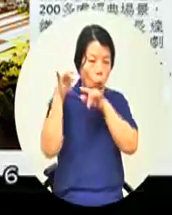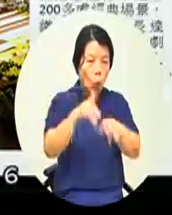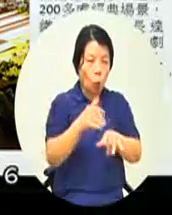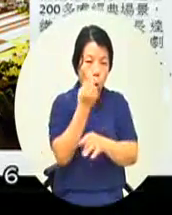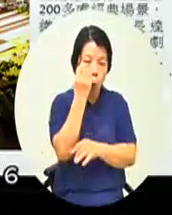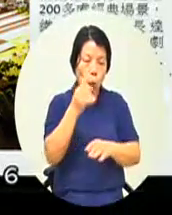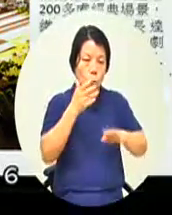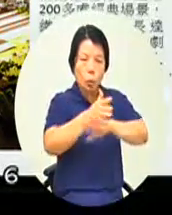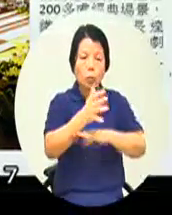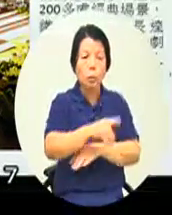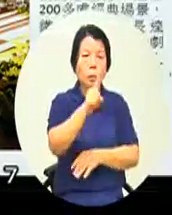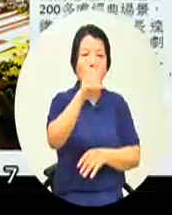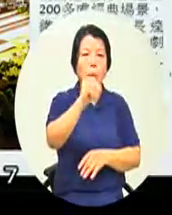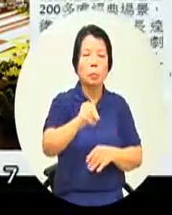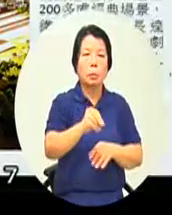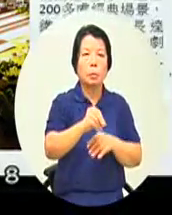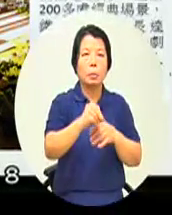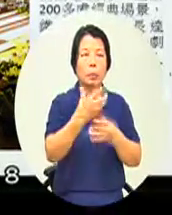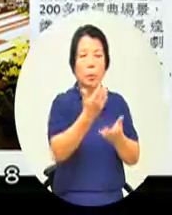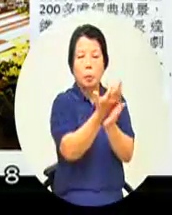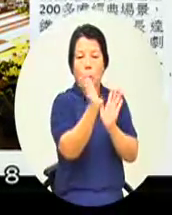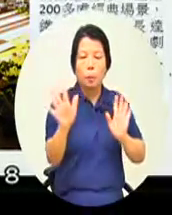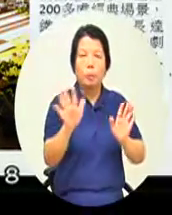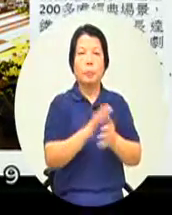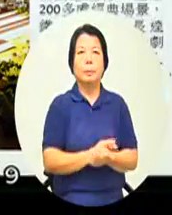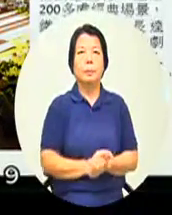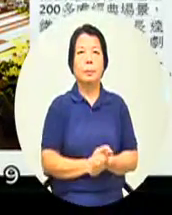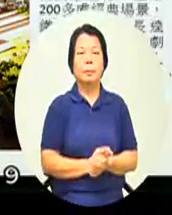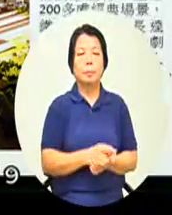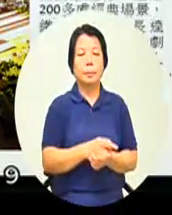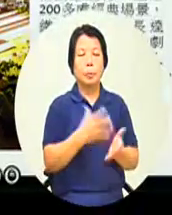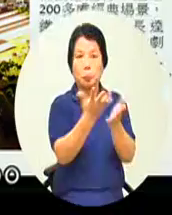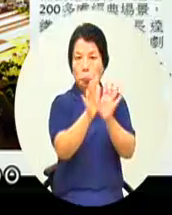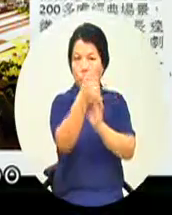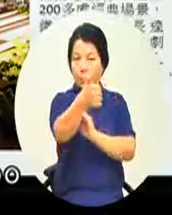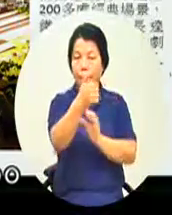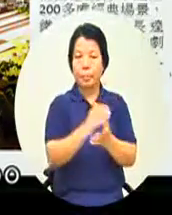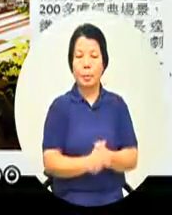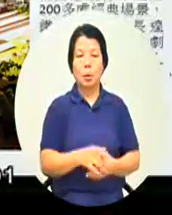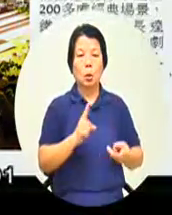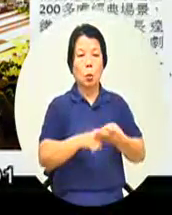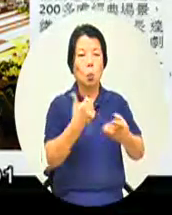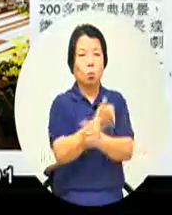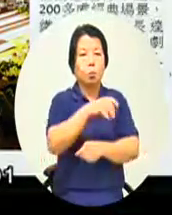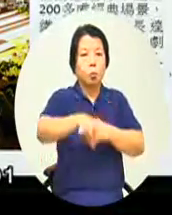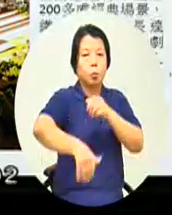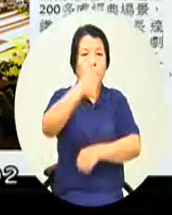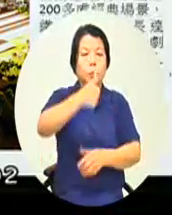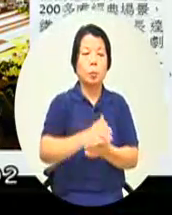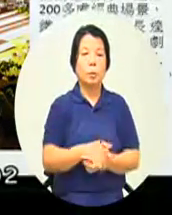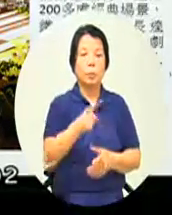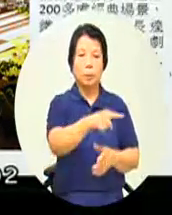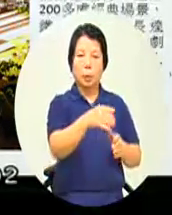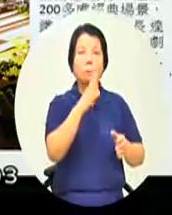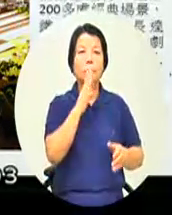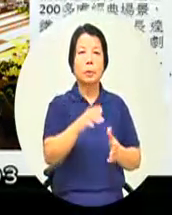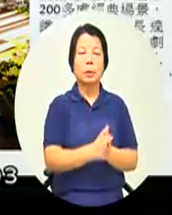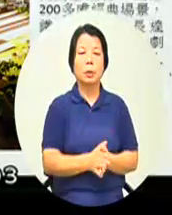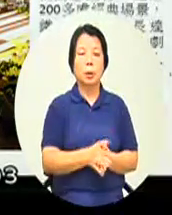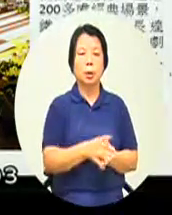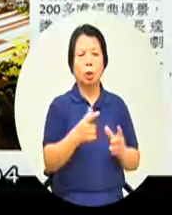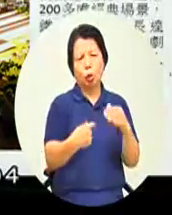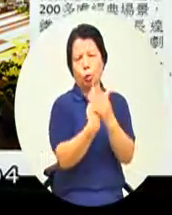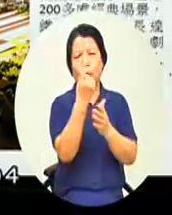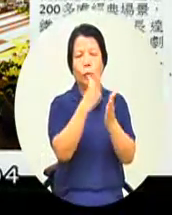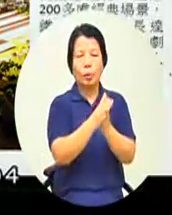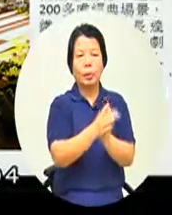常夯的一个展览了哈，但是。我跟王代理局长讲哈，其实它毕竟还是只是一个模型呐